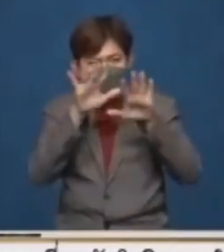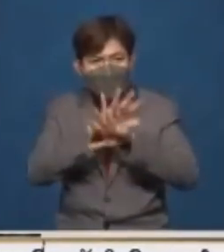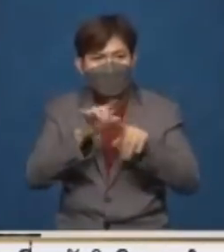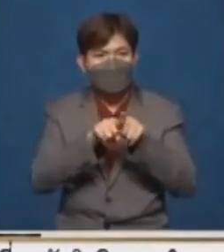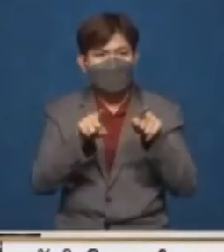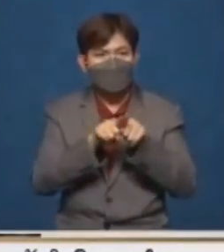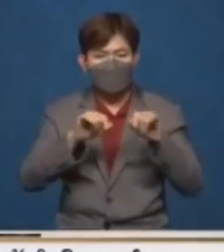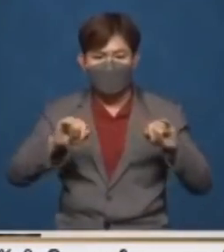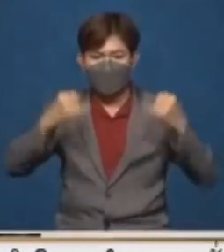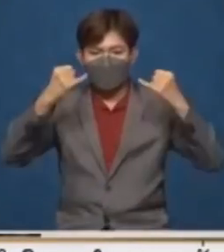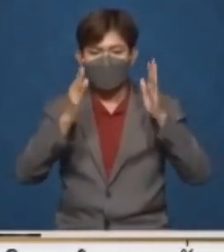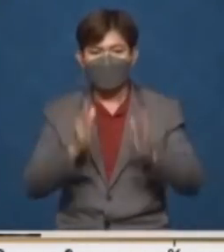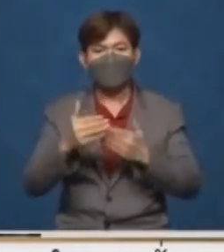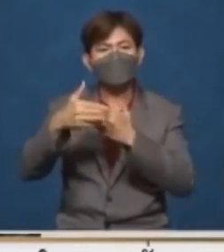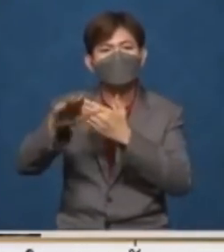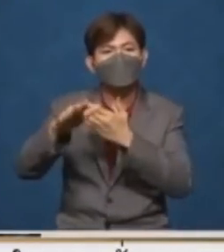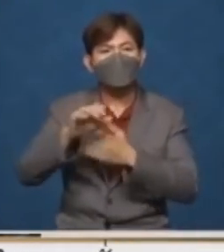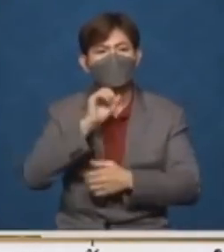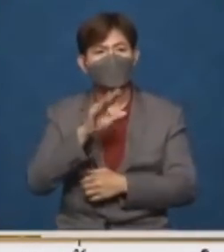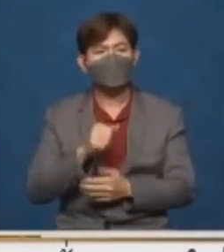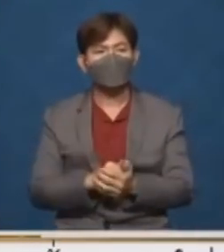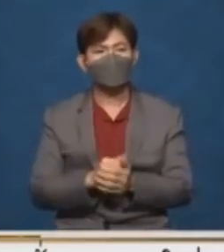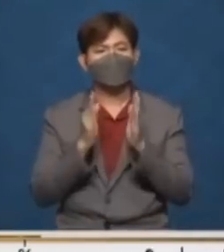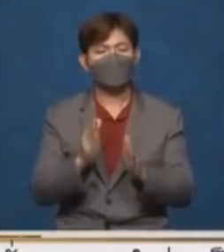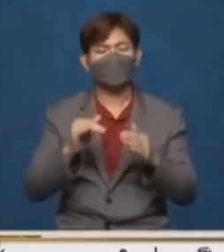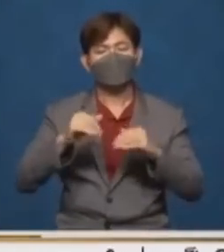ขัดแย้ง cognitive allowบวาสิ่งที่บุคโ anh